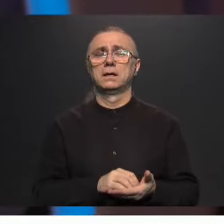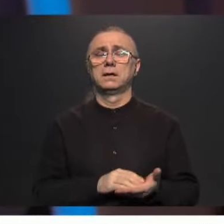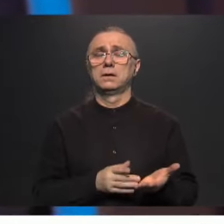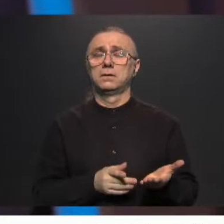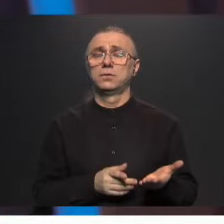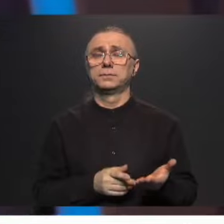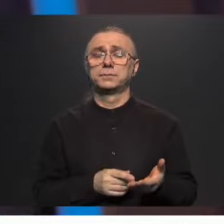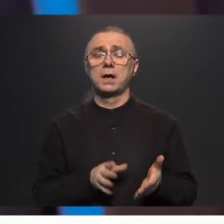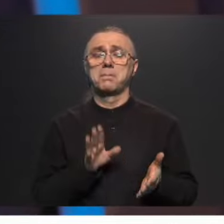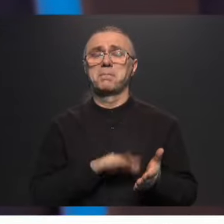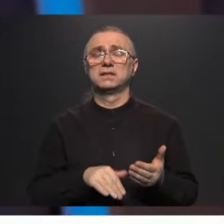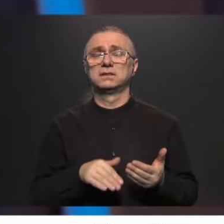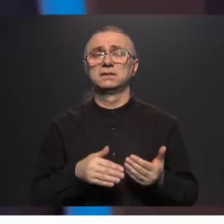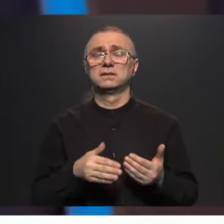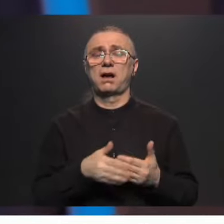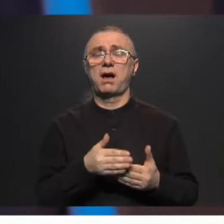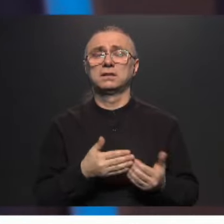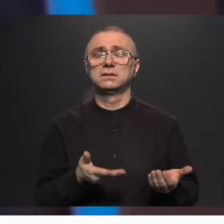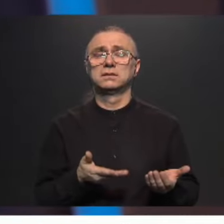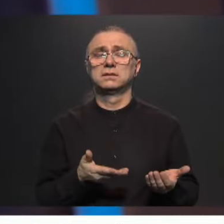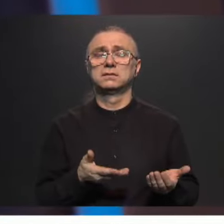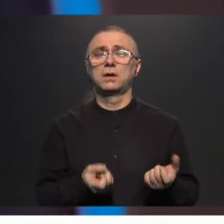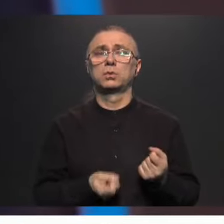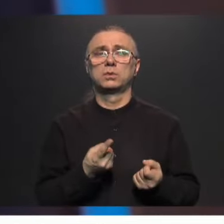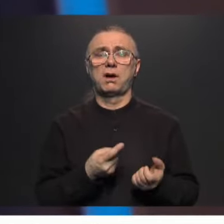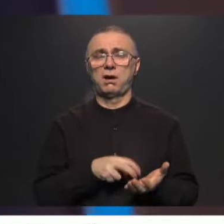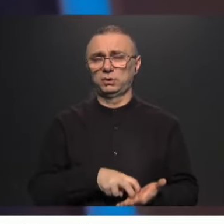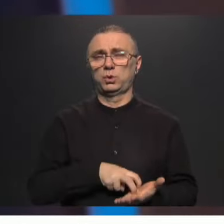она идет от трусости, она идет от...